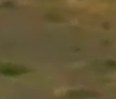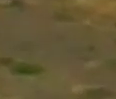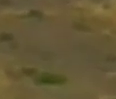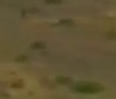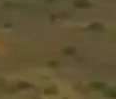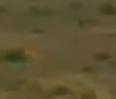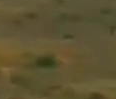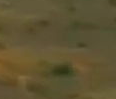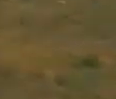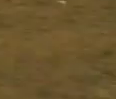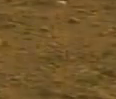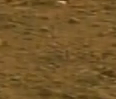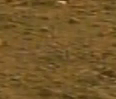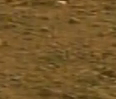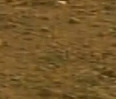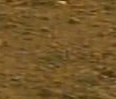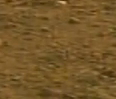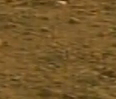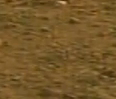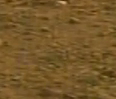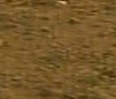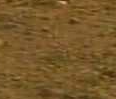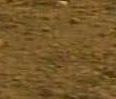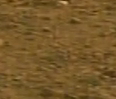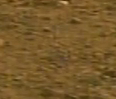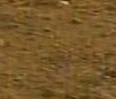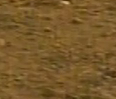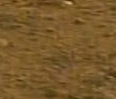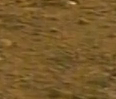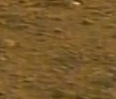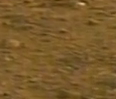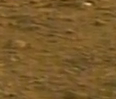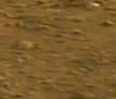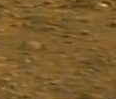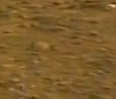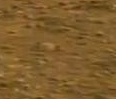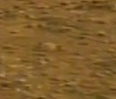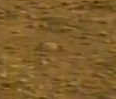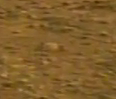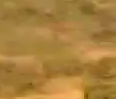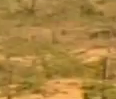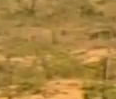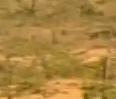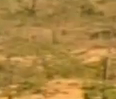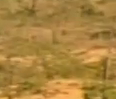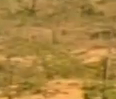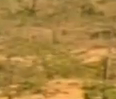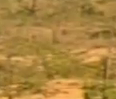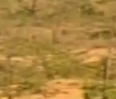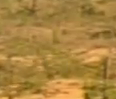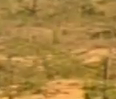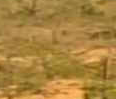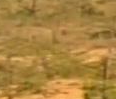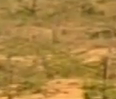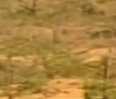Located on the equator, Laikipia, which loosely translates to a treeless plain in the Maasai language, is among the